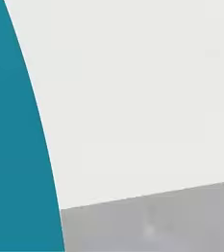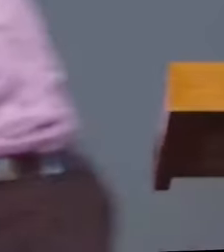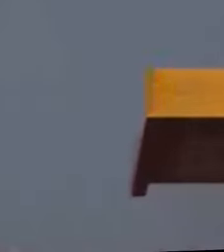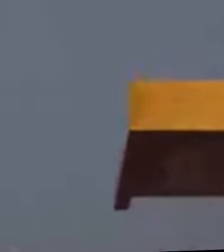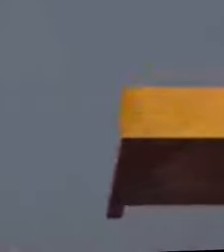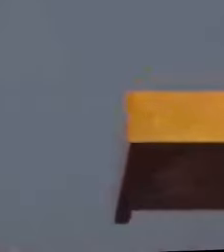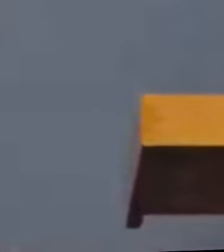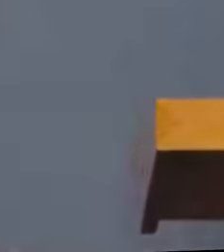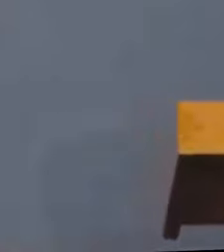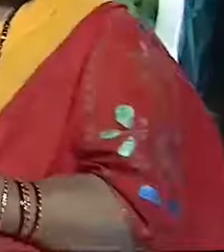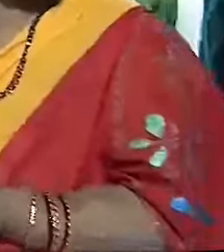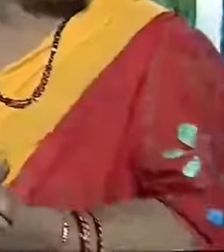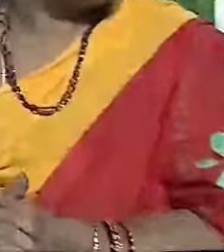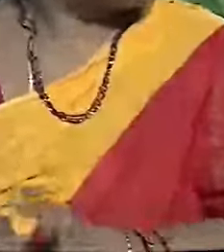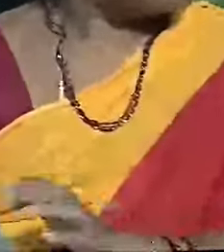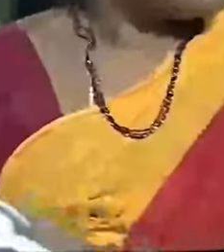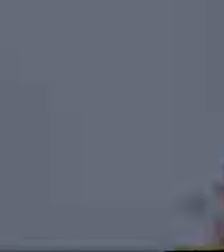Gloire à Dieu, alléluia!